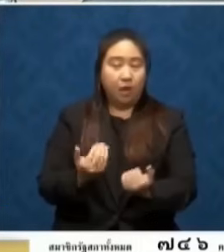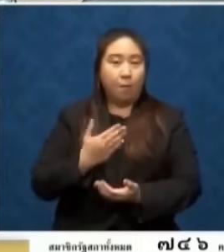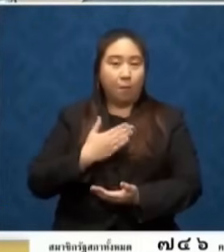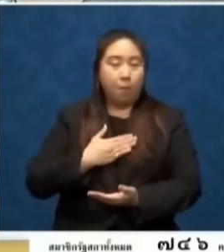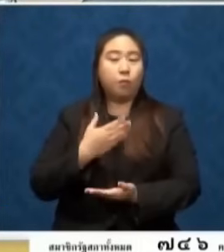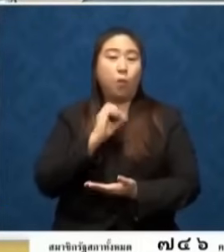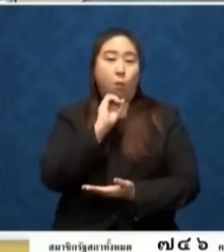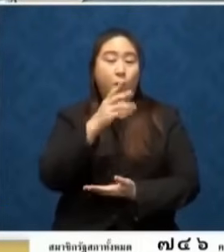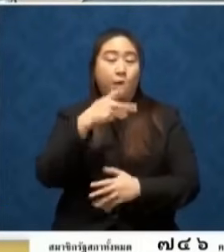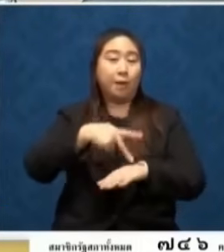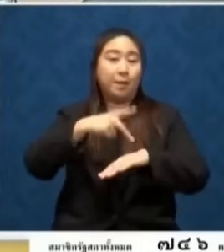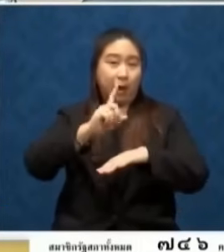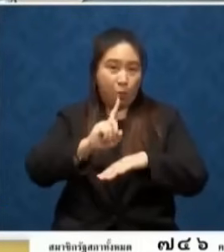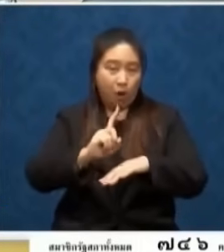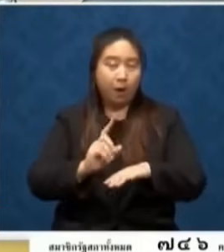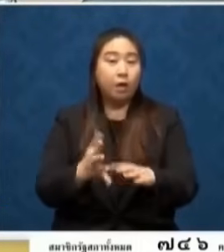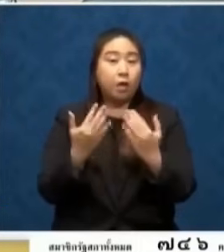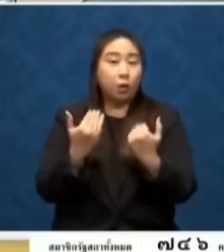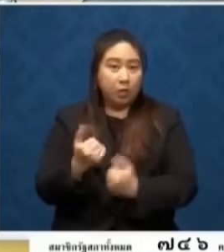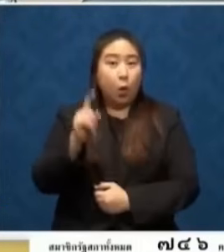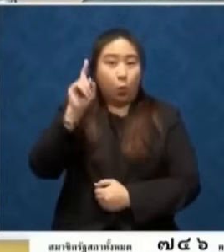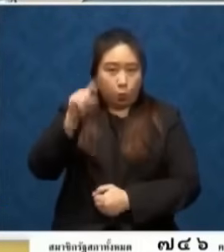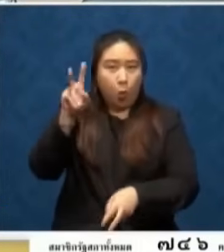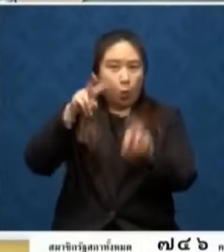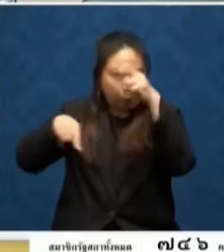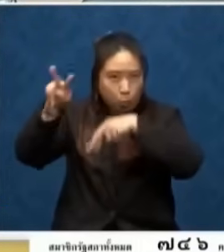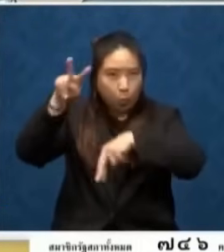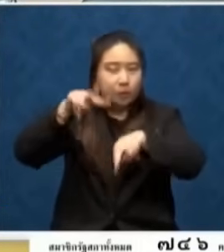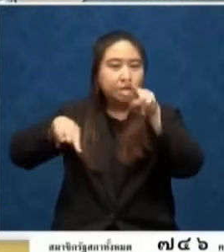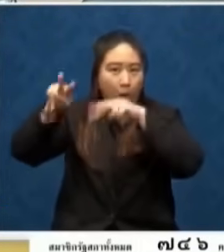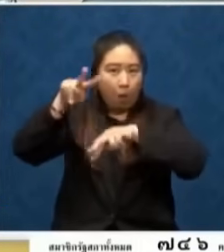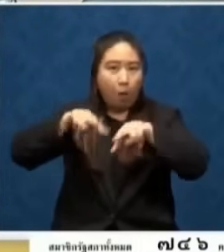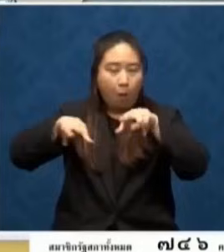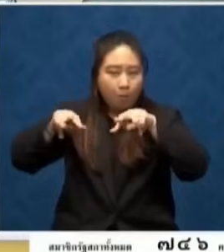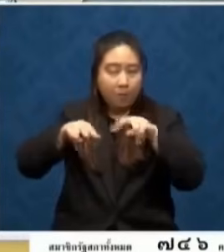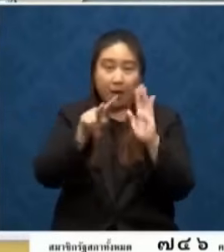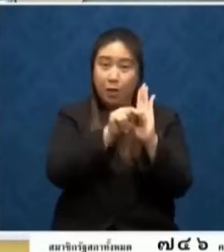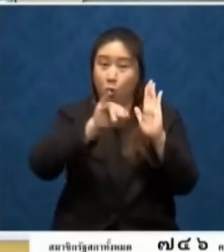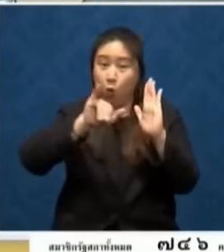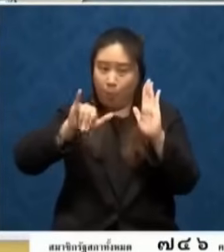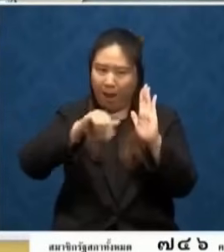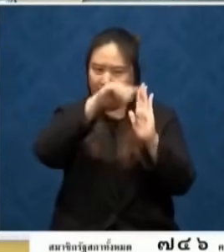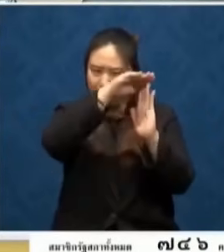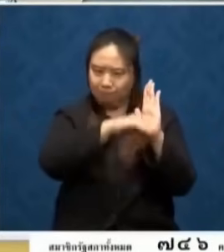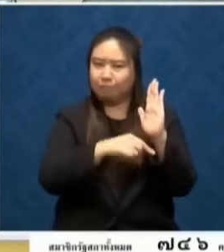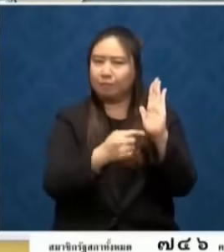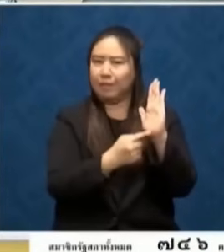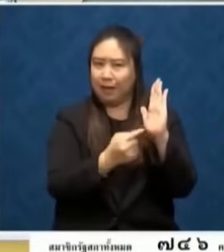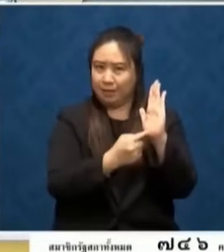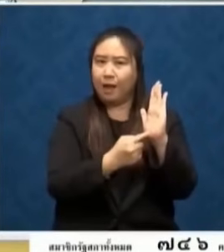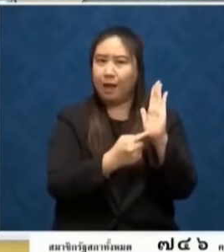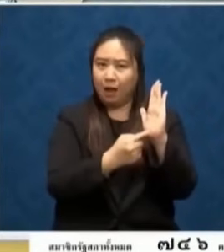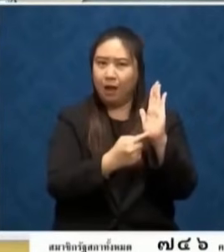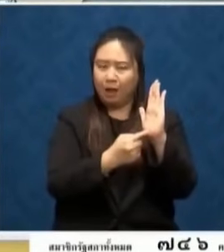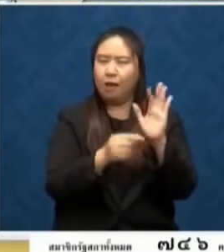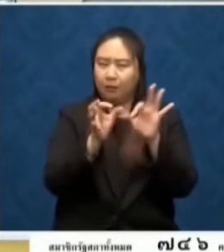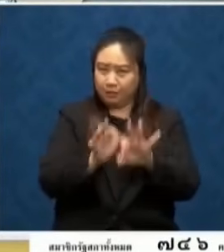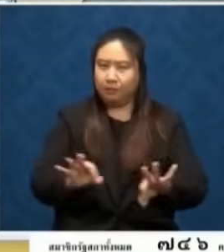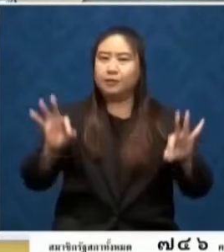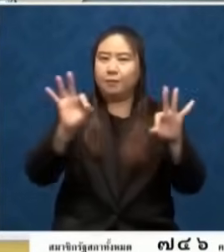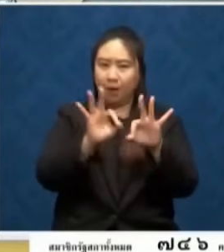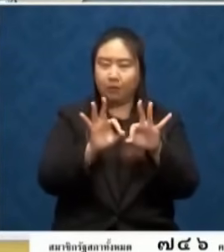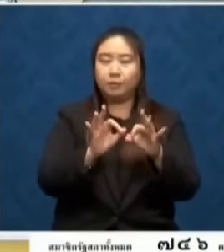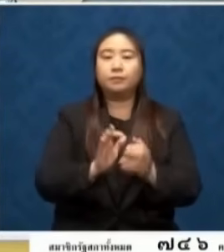ประธานว่าการที่ต้องตรวจสอบความเป็นไปได้ของนโยบายอันเกิดจากผู้ปฏิบัตินั้นข้อถือเป็นสิ่งสำคั